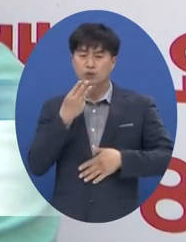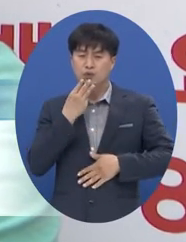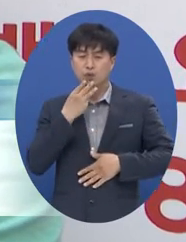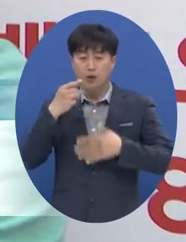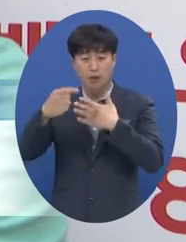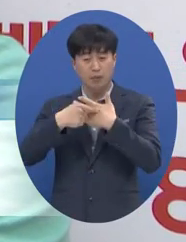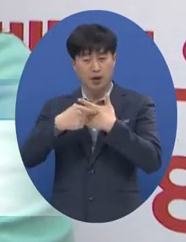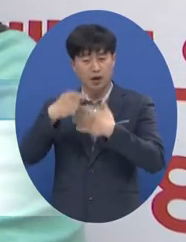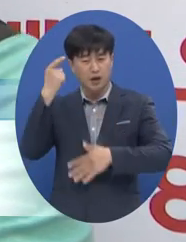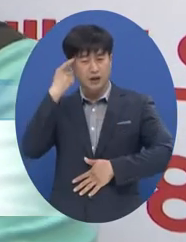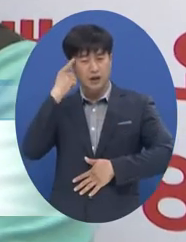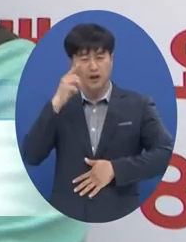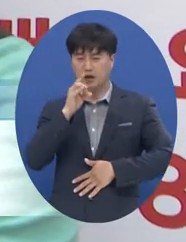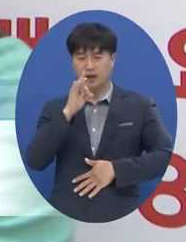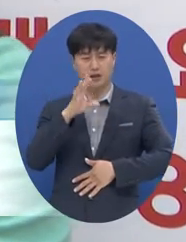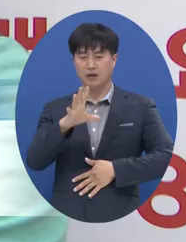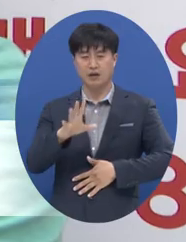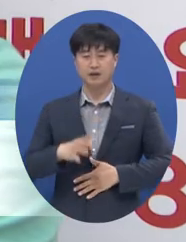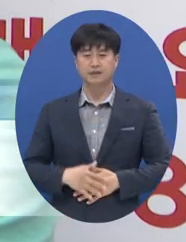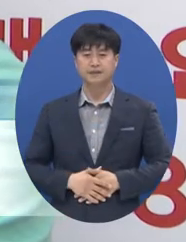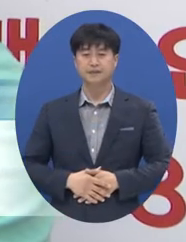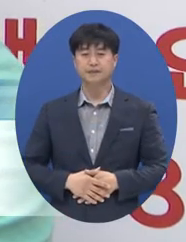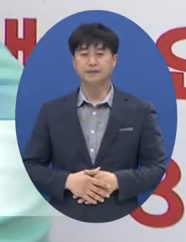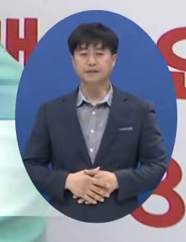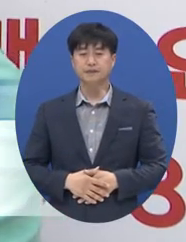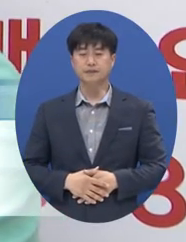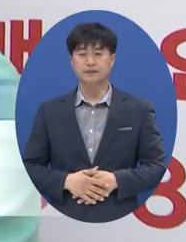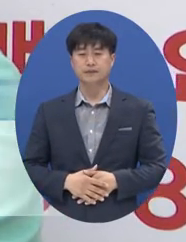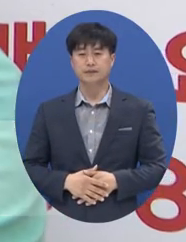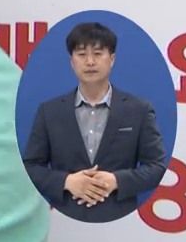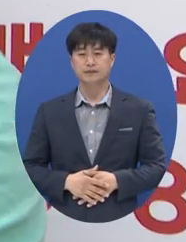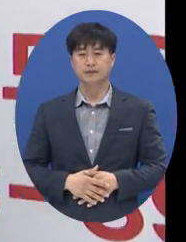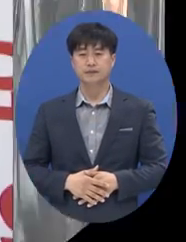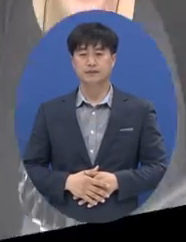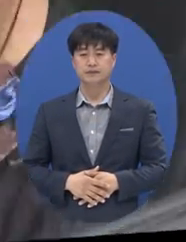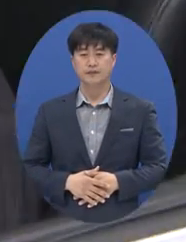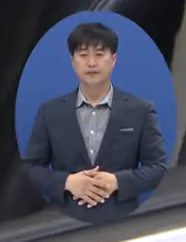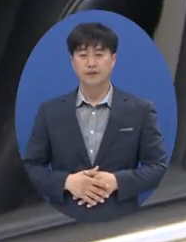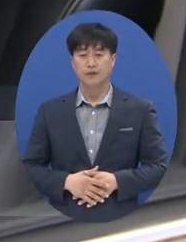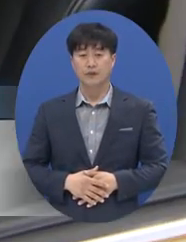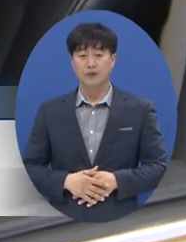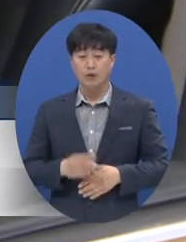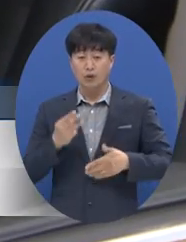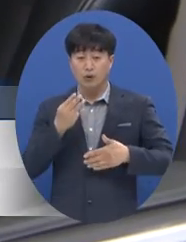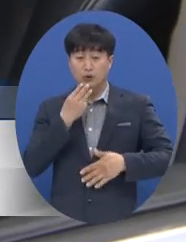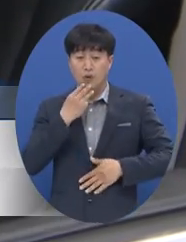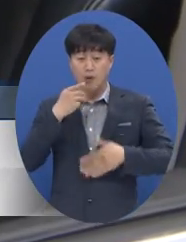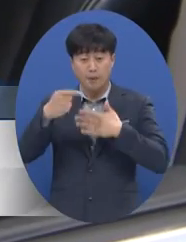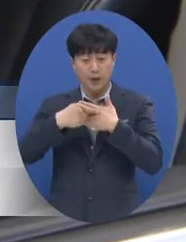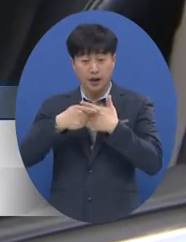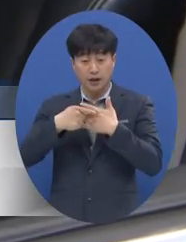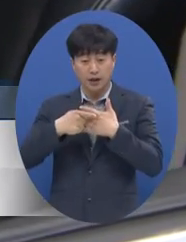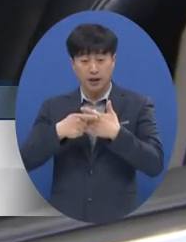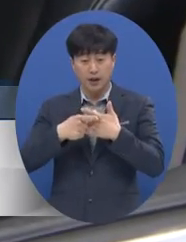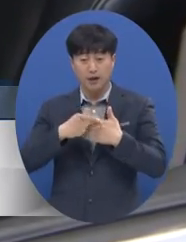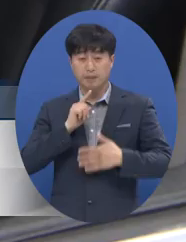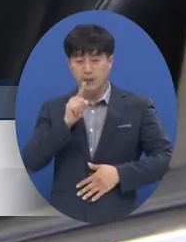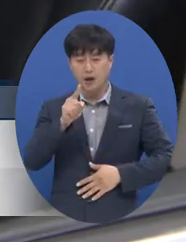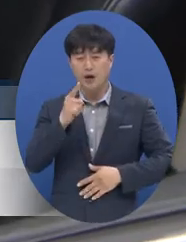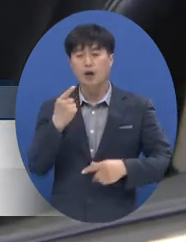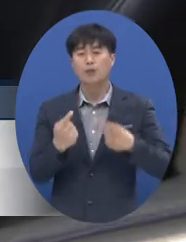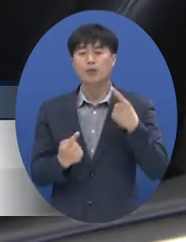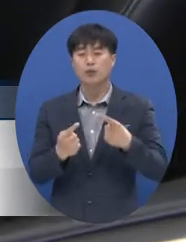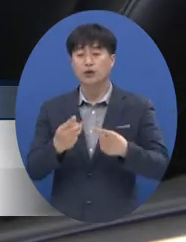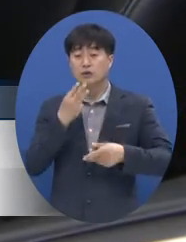그러니까 서울의 변두리라고 생각하시면 안 되죠. 꼭 서울 외곽이라고